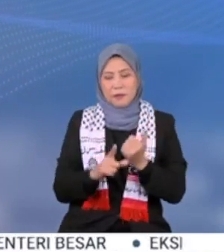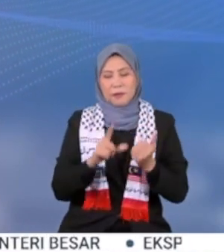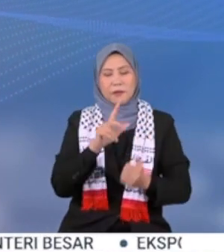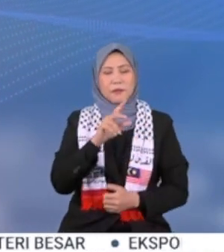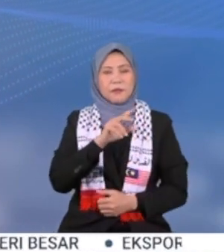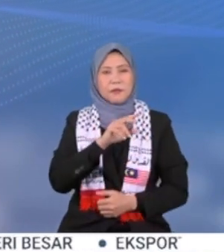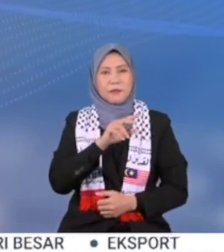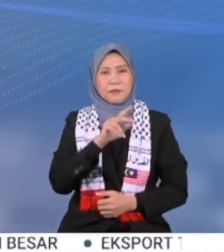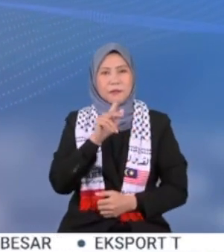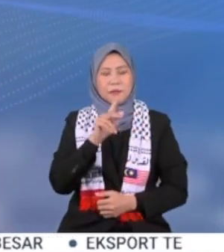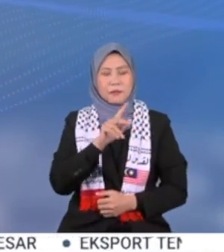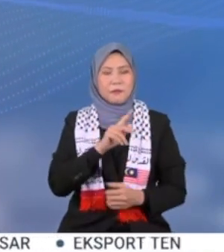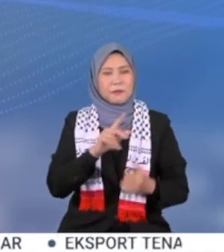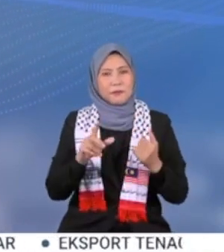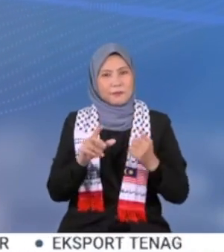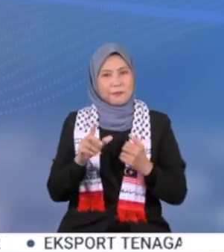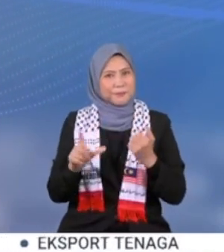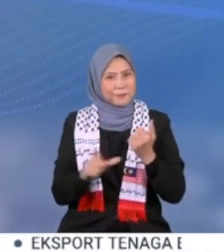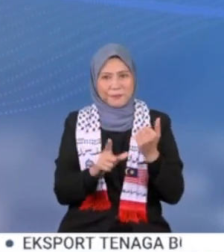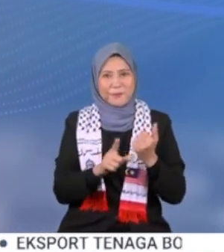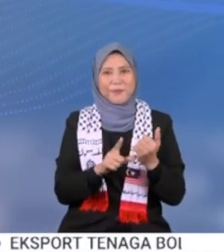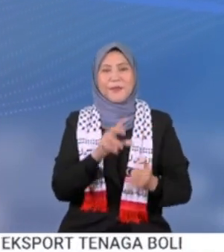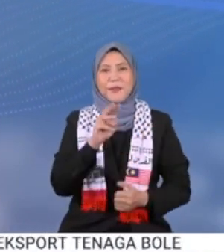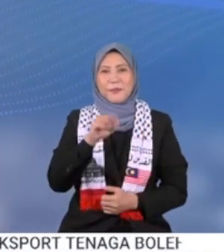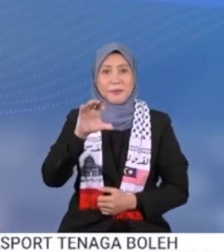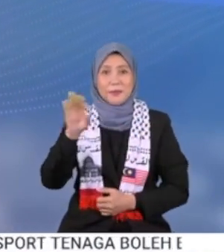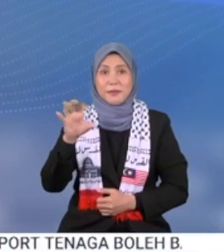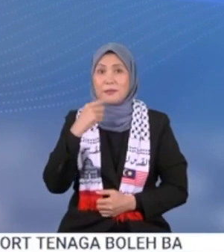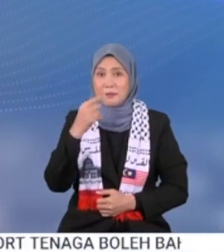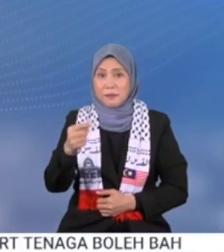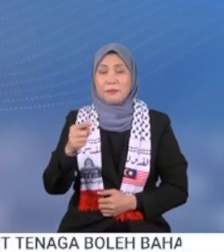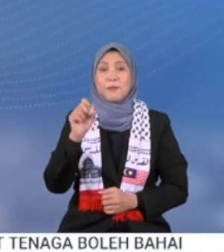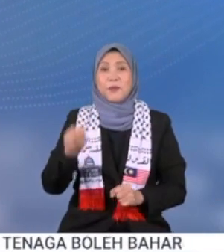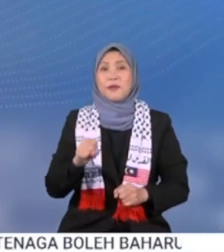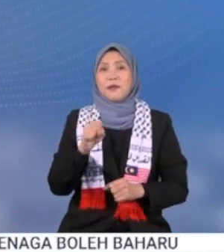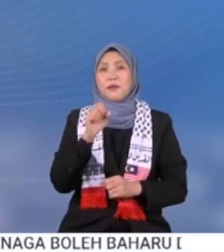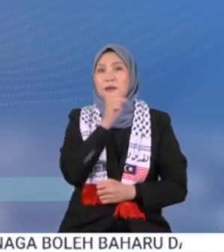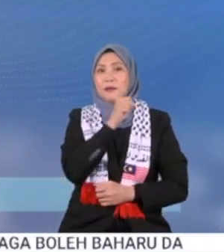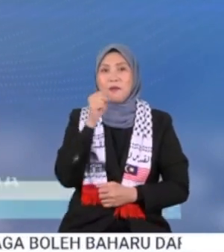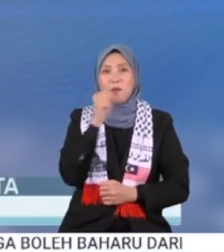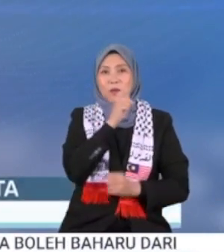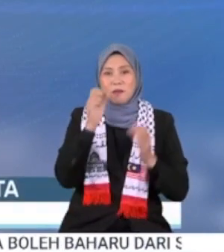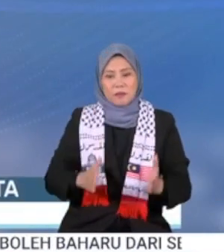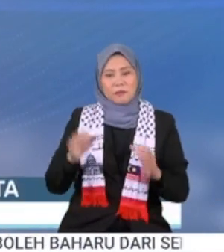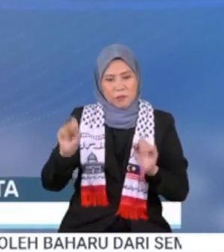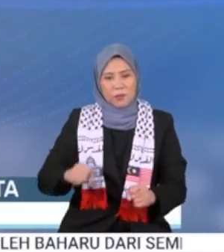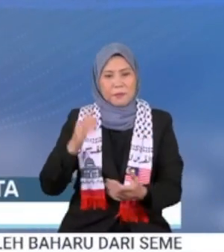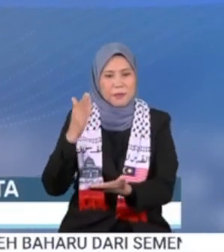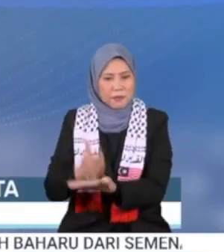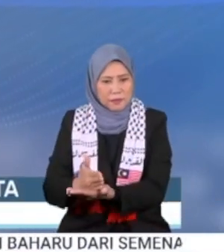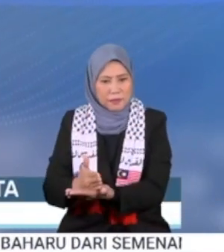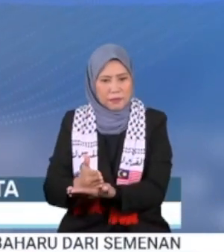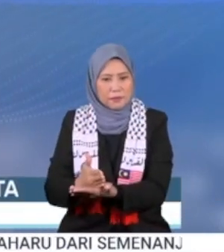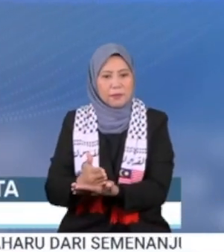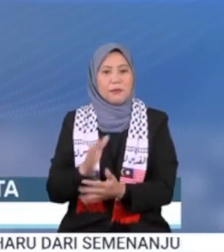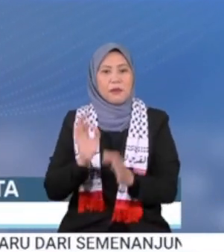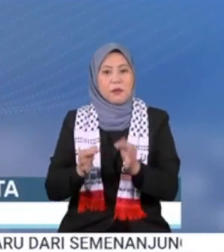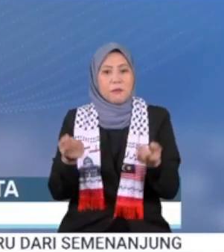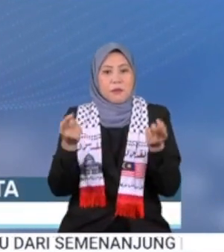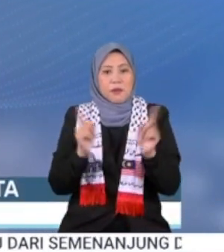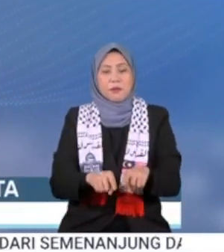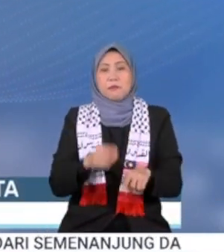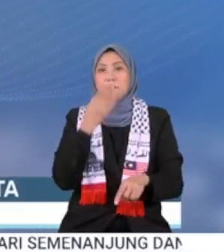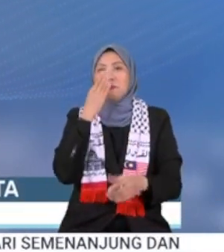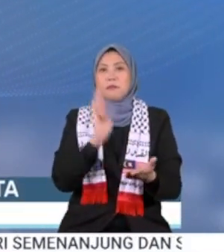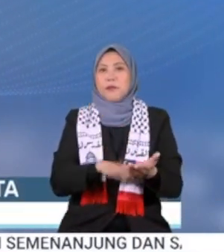komunikasi dan digital Ti Ching berkata kaedah itu membolehkan konsert dihentikan serta-merta jika berlaku insiden